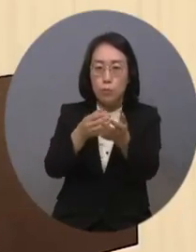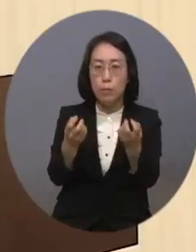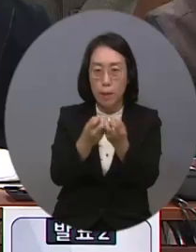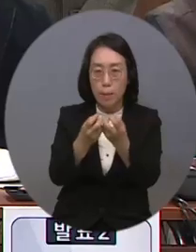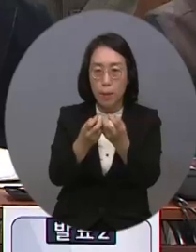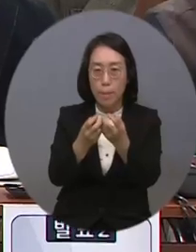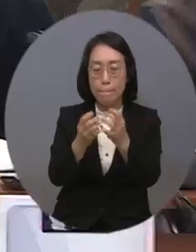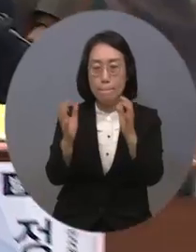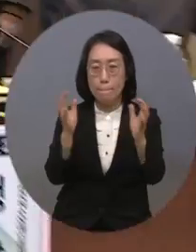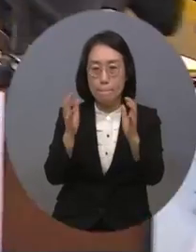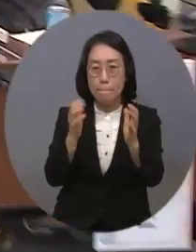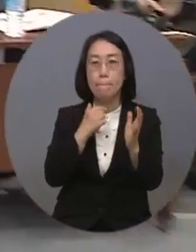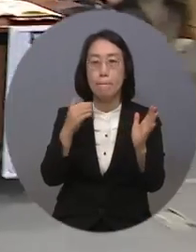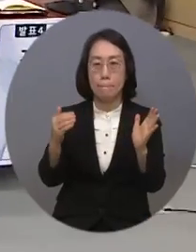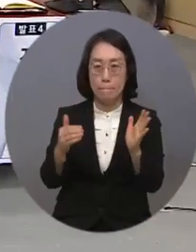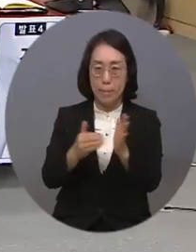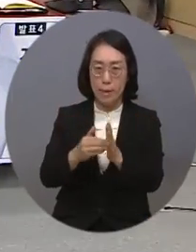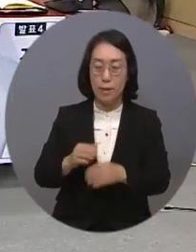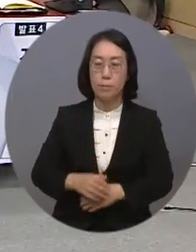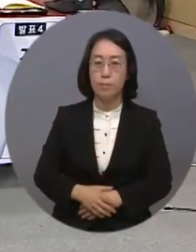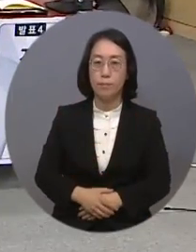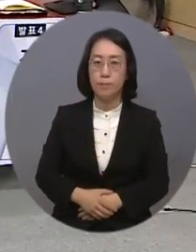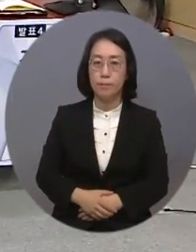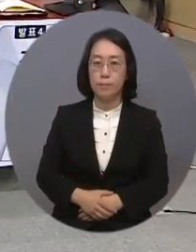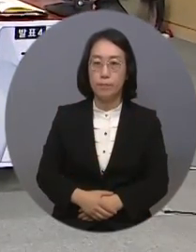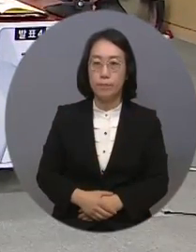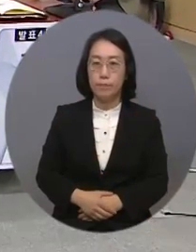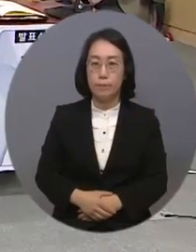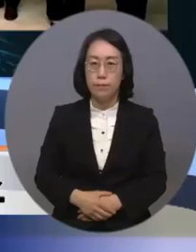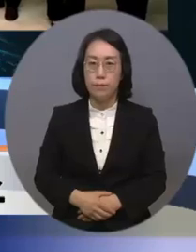마련됐습니다. 복지TV 뉴스 이가연입니다.